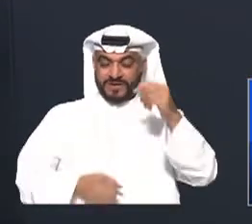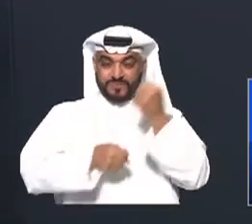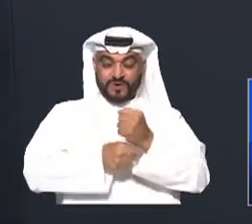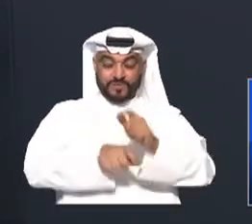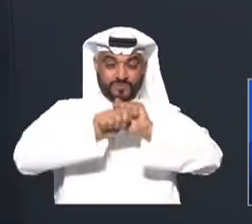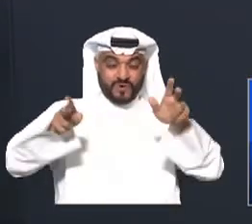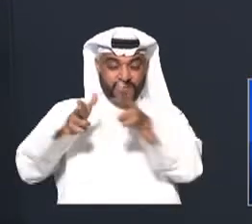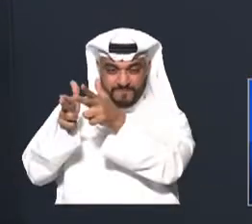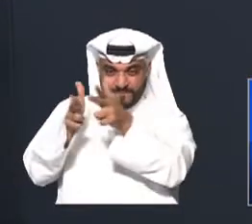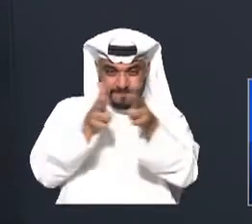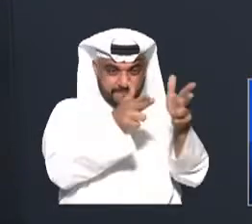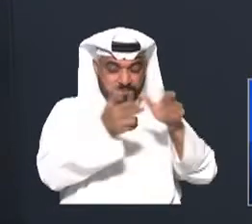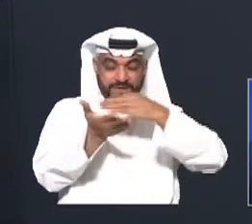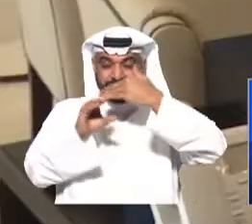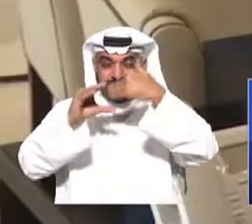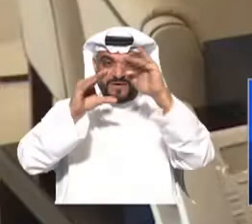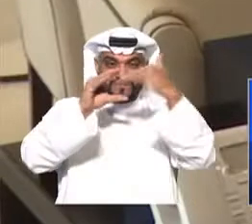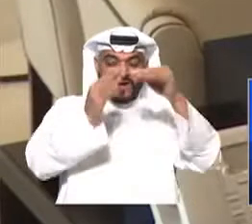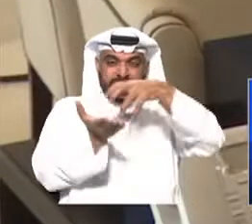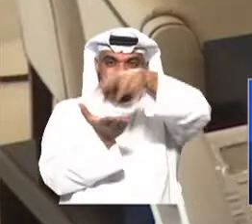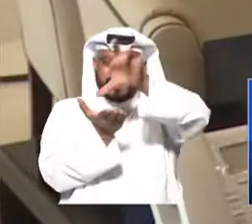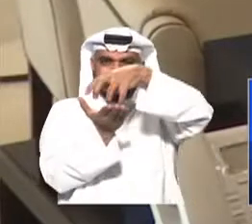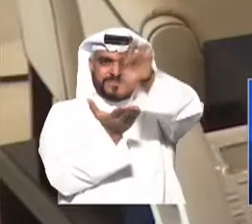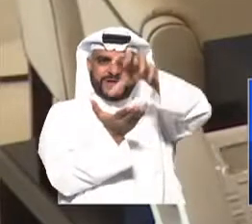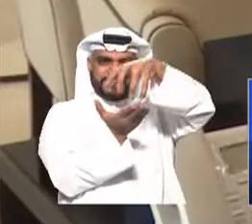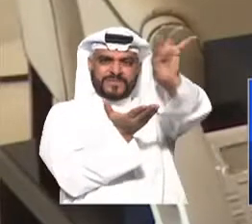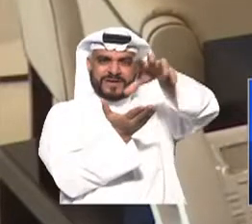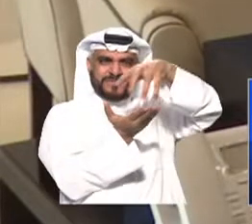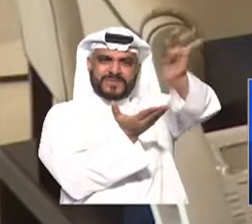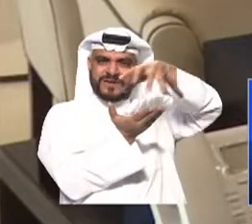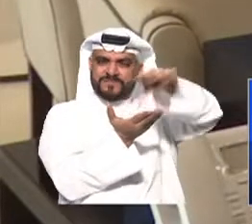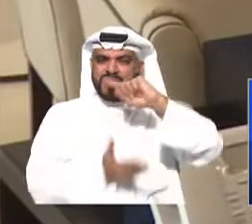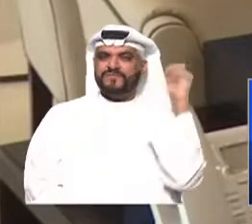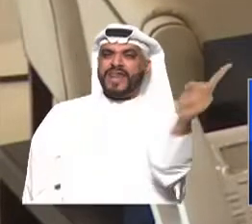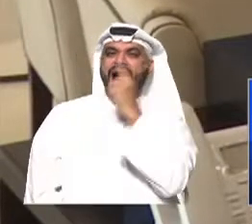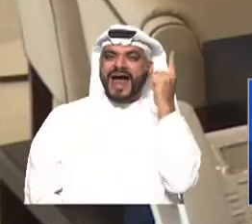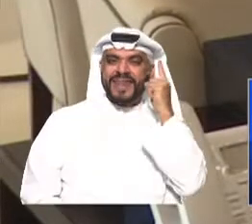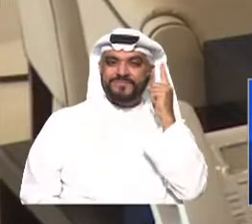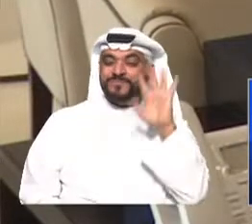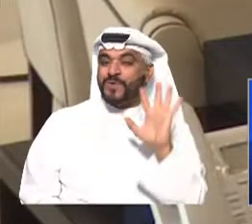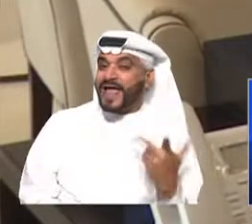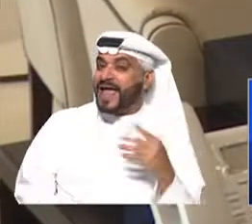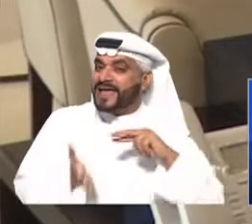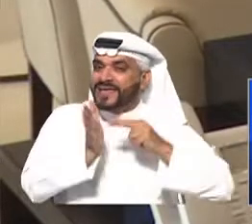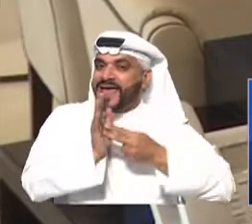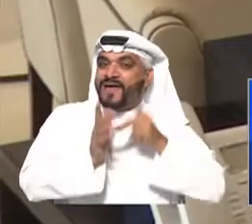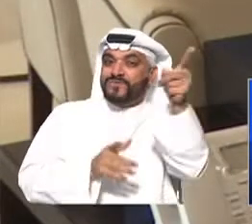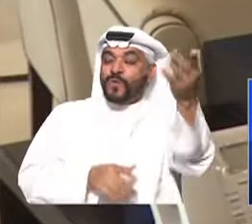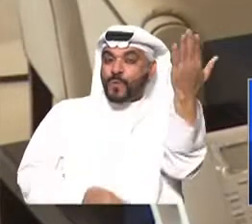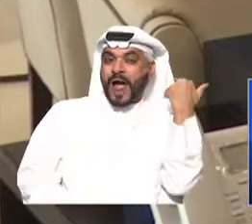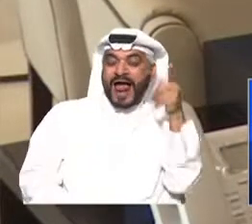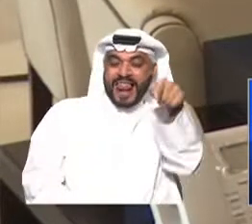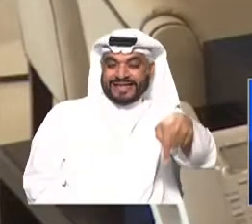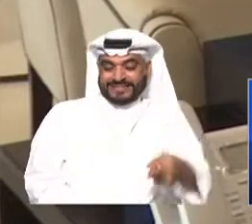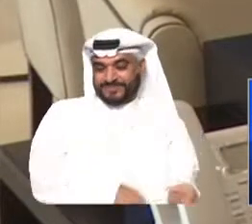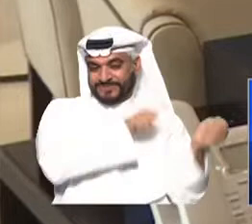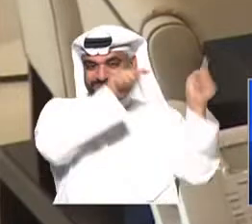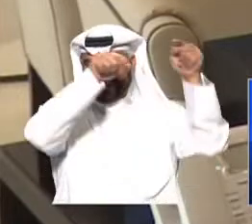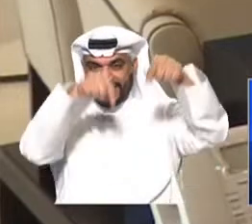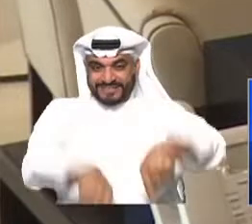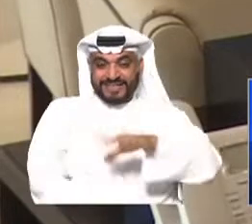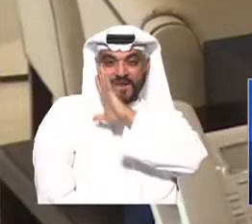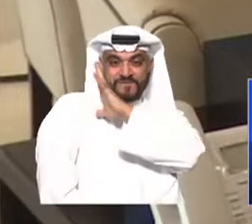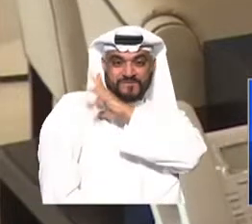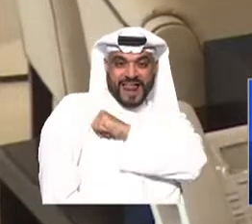يجري على الأرض إلى كل دول العالم. وهذا النقل يؤثر ويصنع فارقا، وهذا النقل والمباشرة